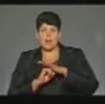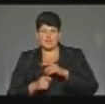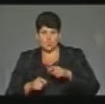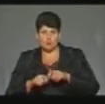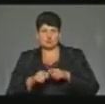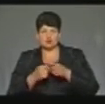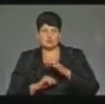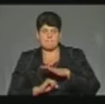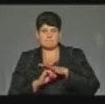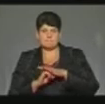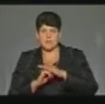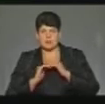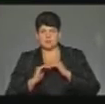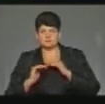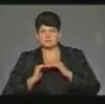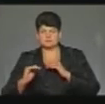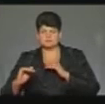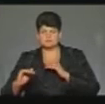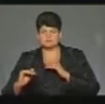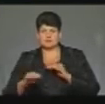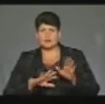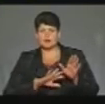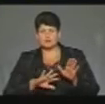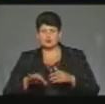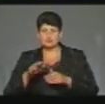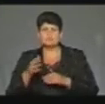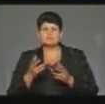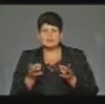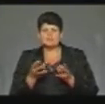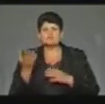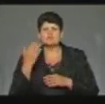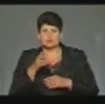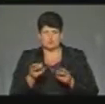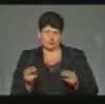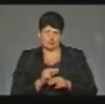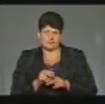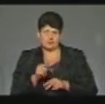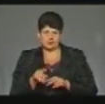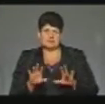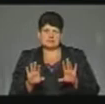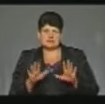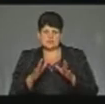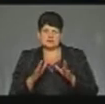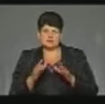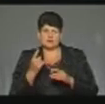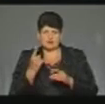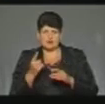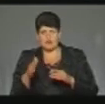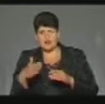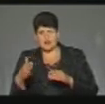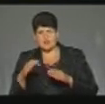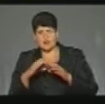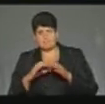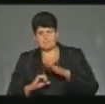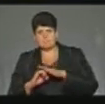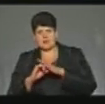балки прольотної будівлі. Прийшов давно час його вже ремонтувати, і тут, ви знаєте, сталася одна балка крайня